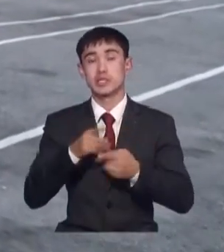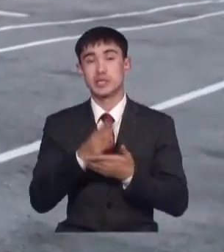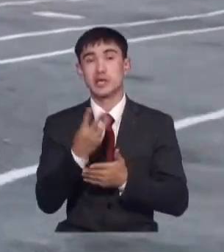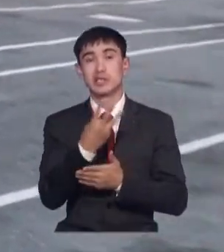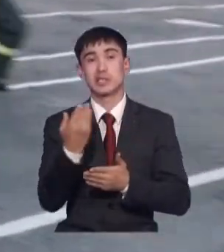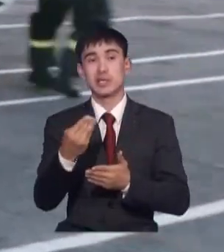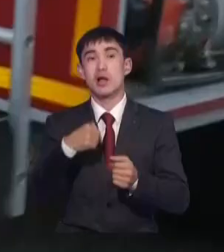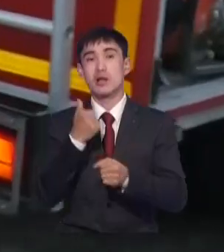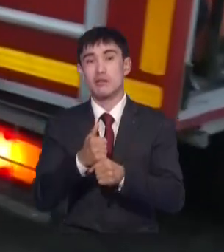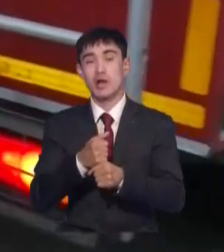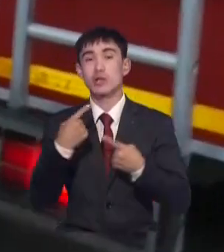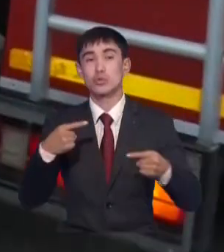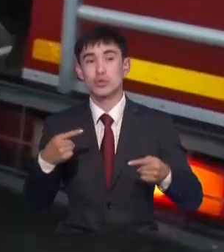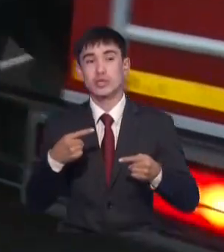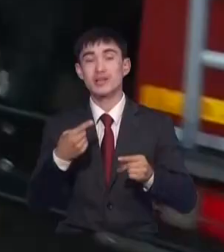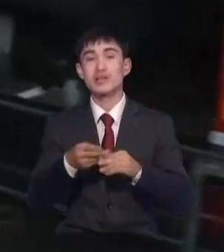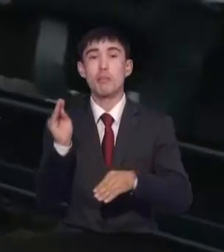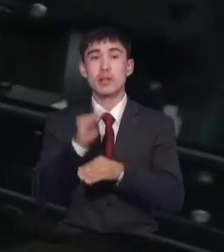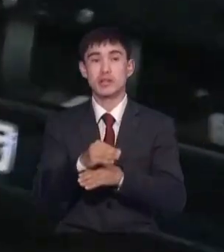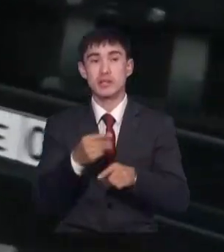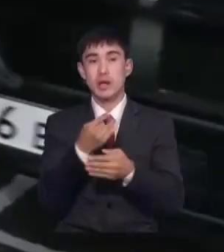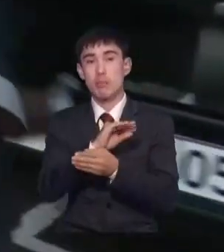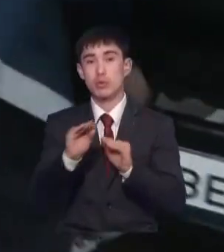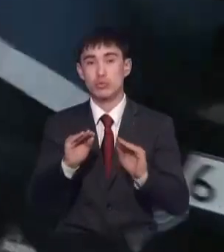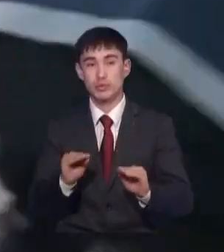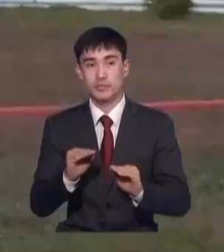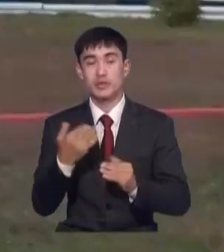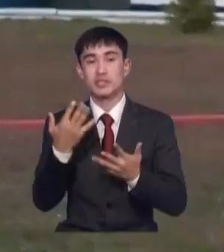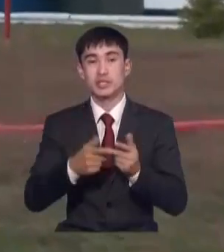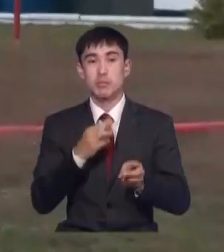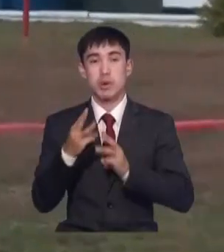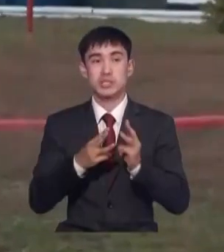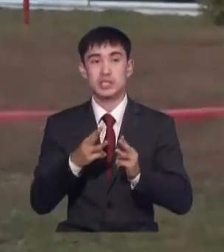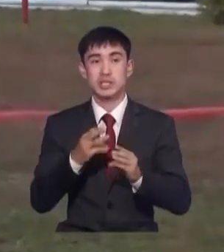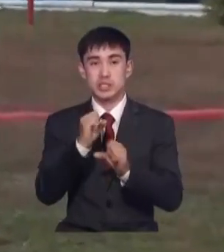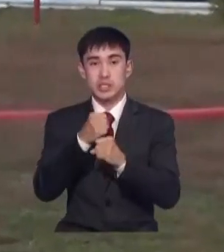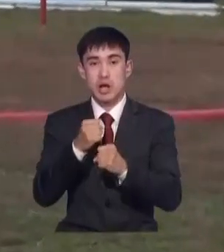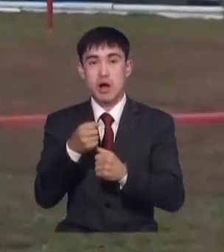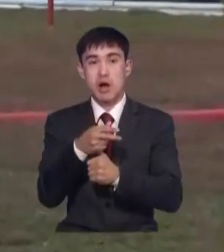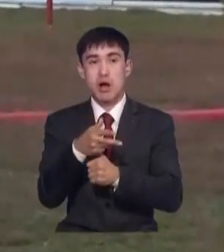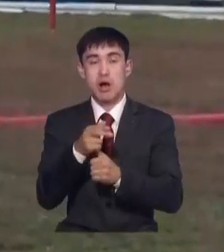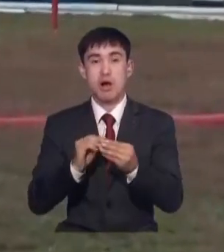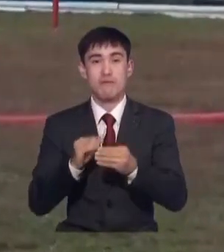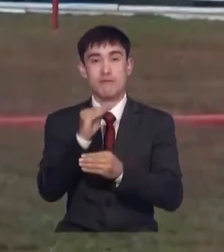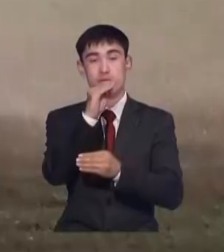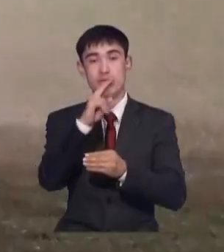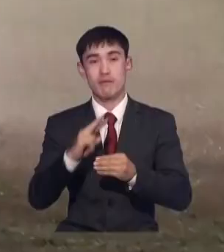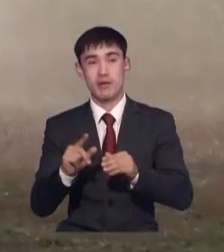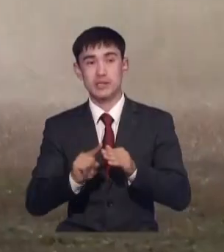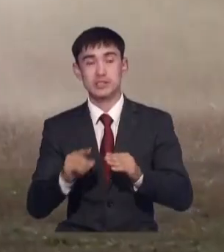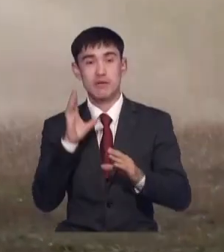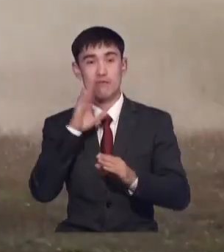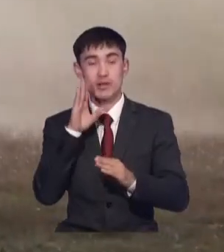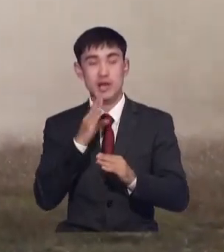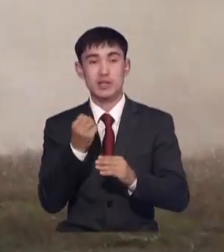3 из них основные, остальные – это дополнительное оборудование. В их числе пожарный телескопический автоподъемник с лестницей, цистерна с водой,